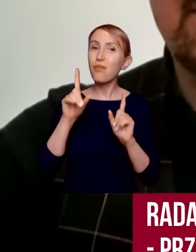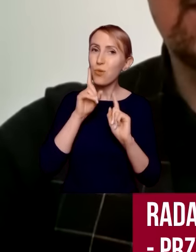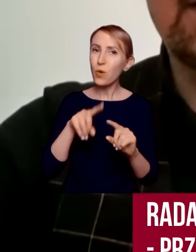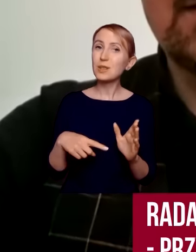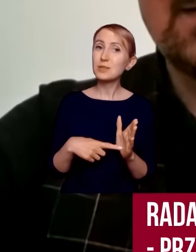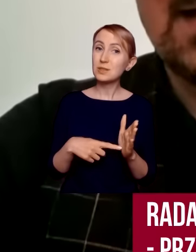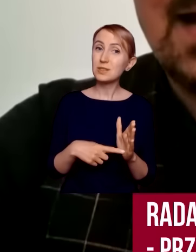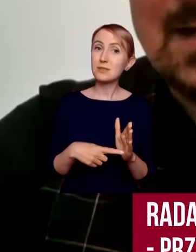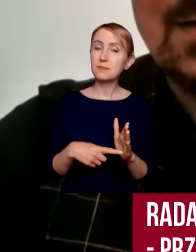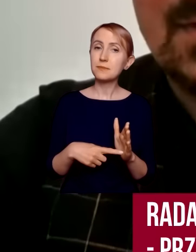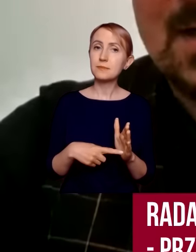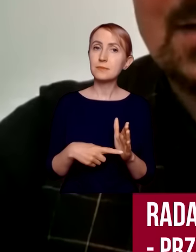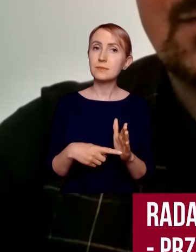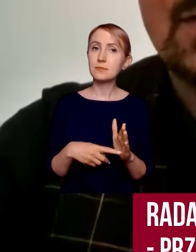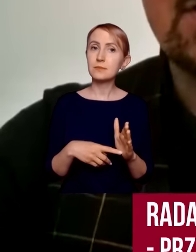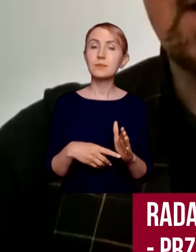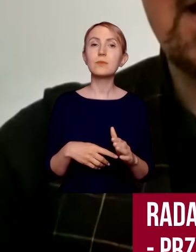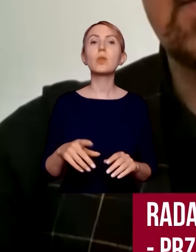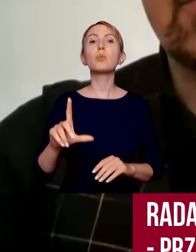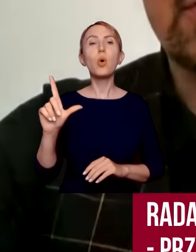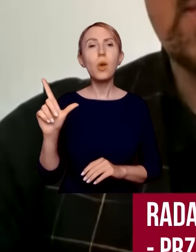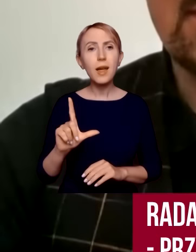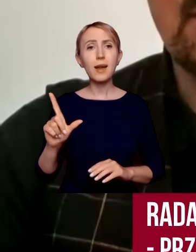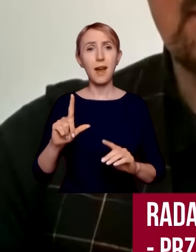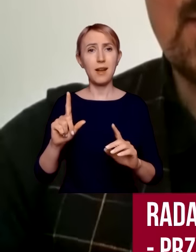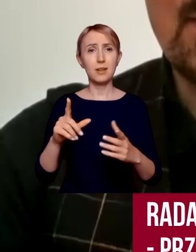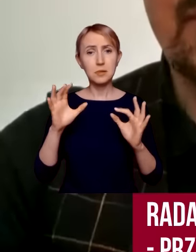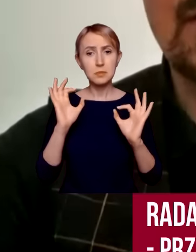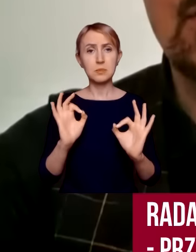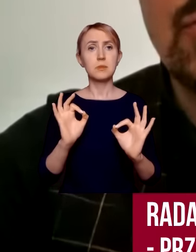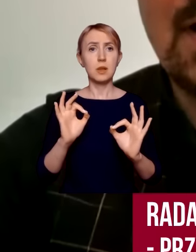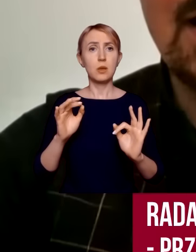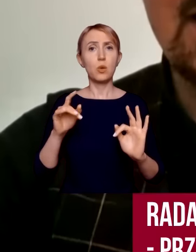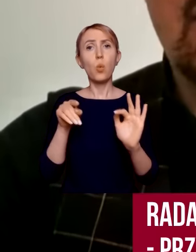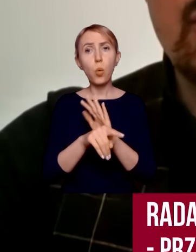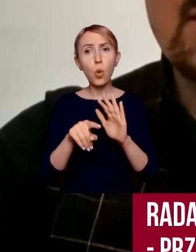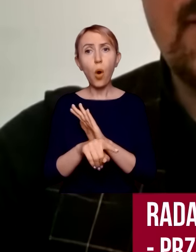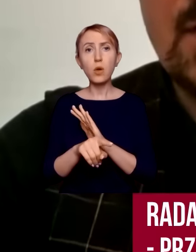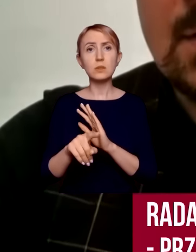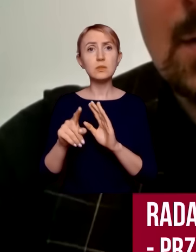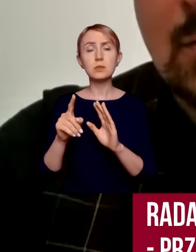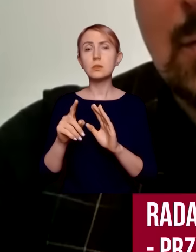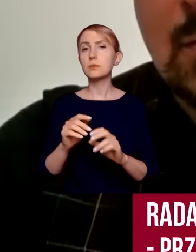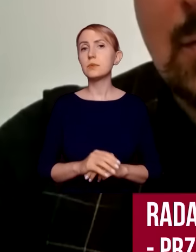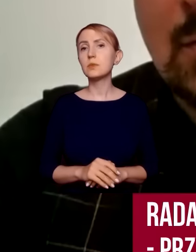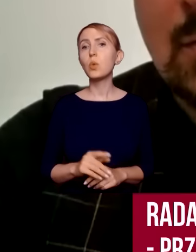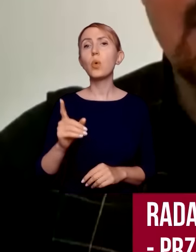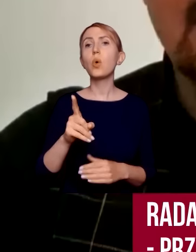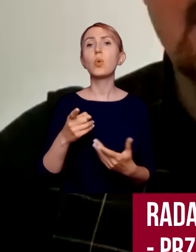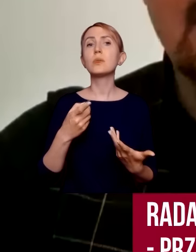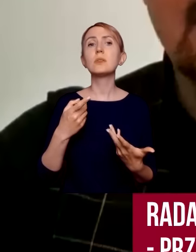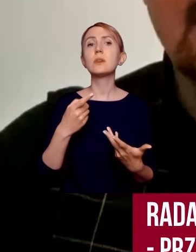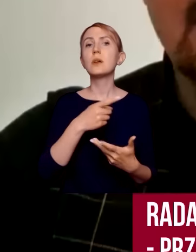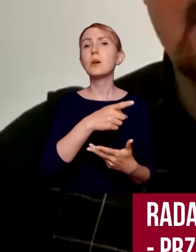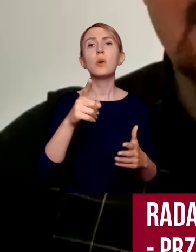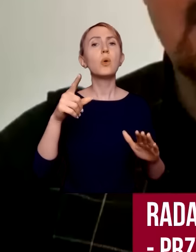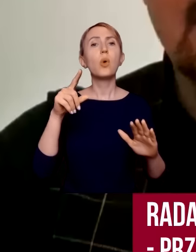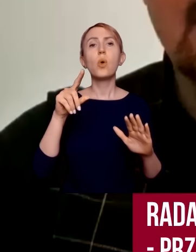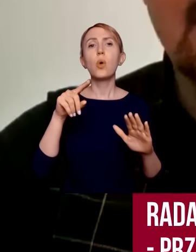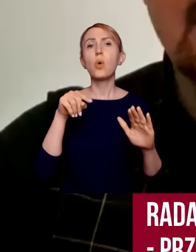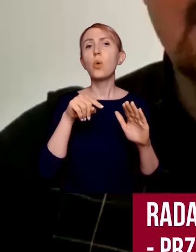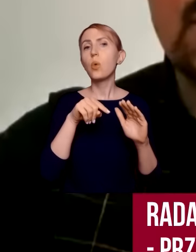to są jakby legalni migranci, w sensie legalni uchodźcy. Tak jak mówię, de jure, oni z definicji są uchodźcami